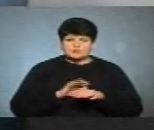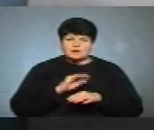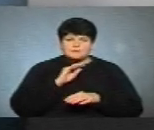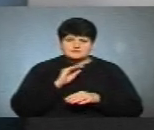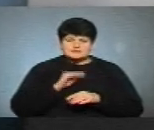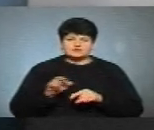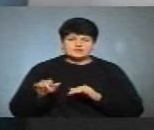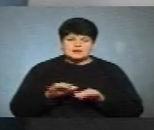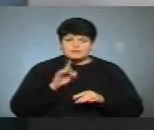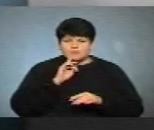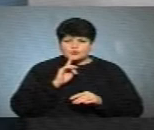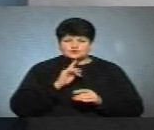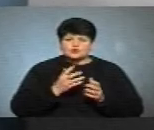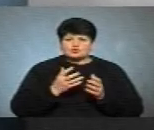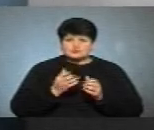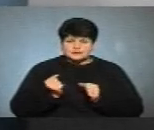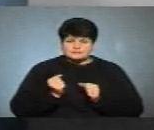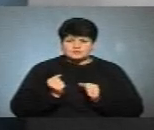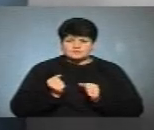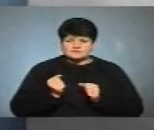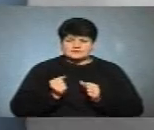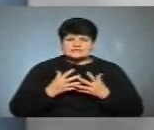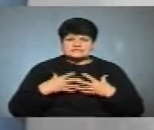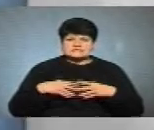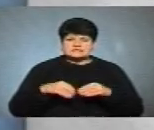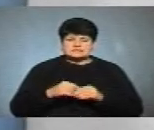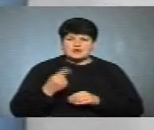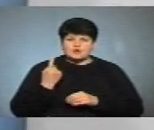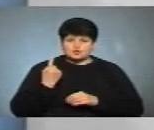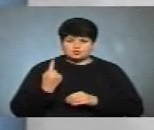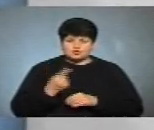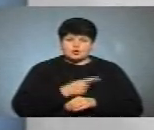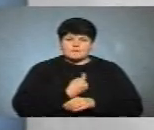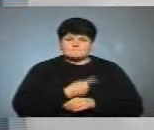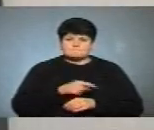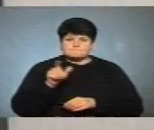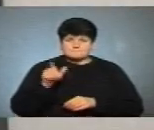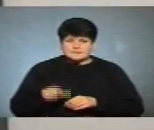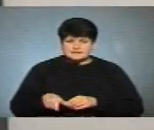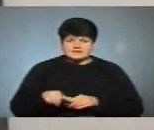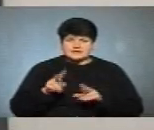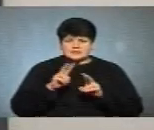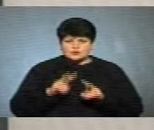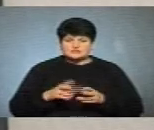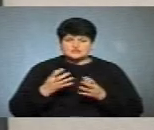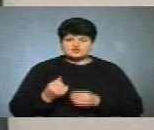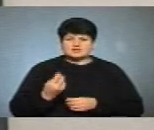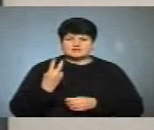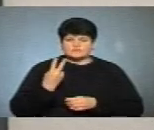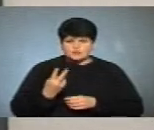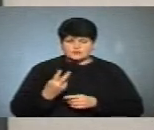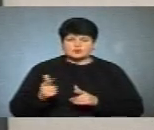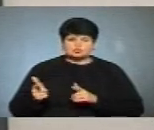професійної діяльності, поки що отримує сім'я одного медика і на розгляді ще двоє.